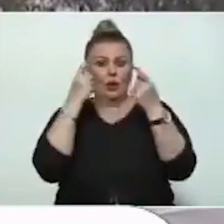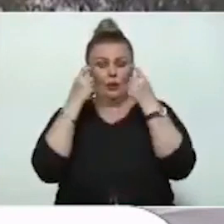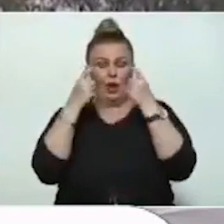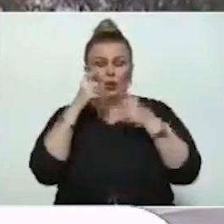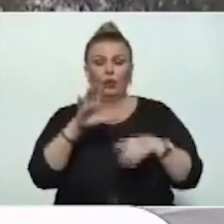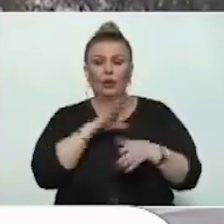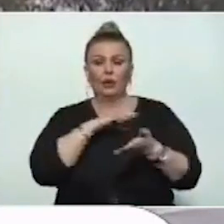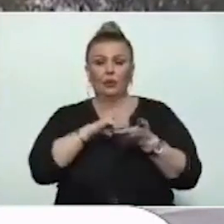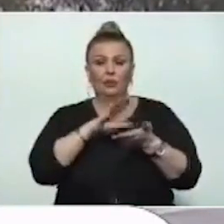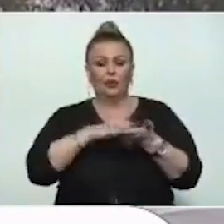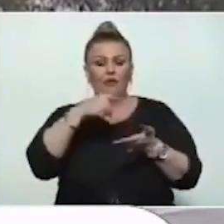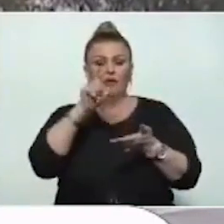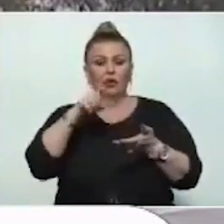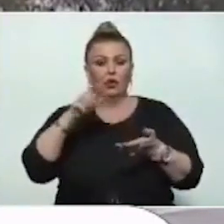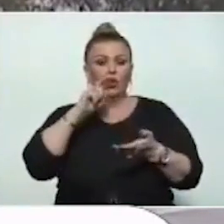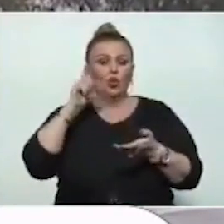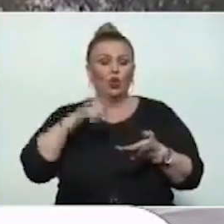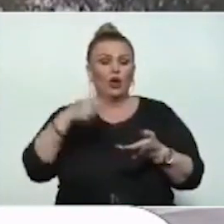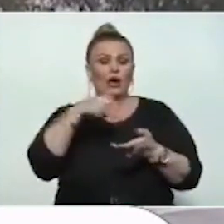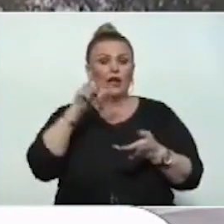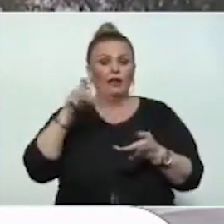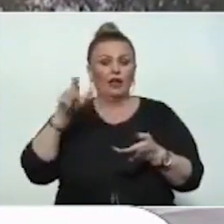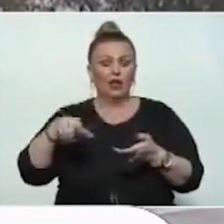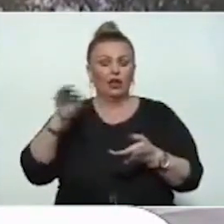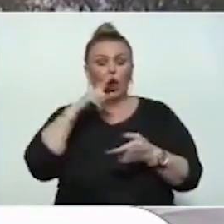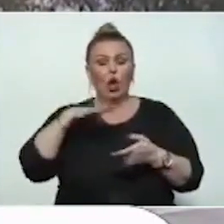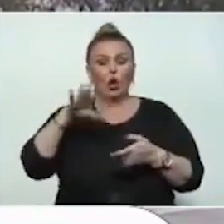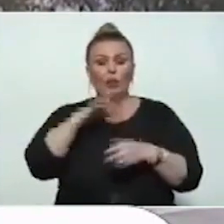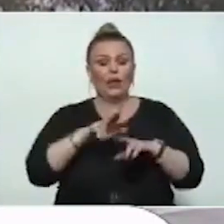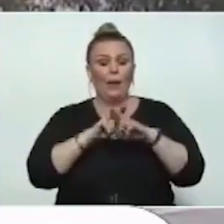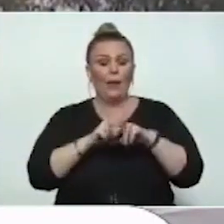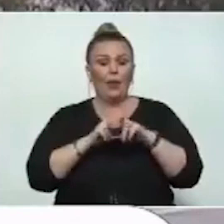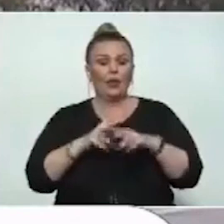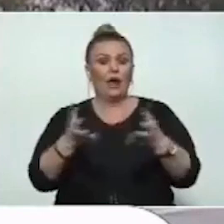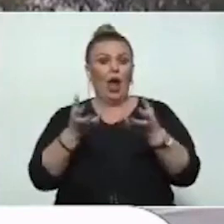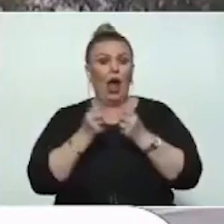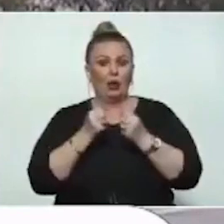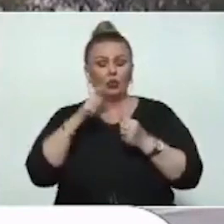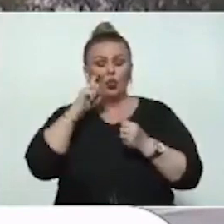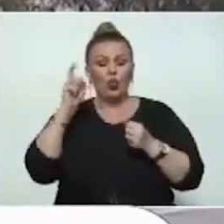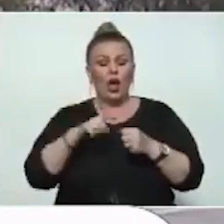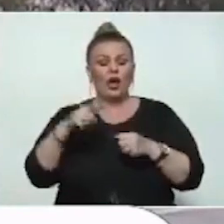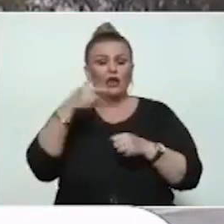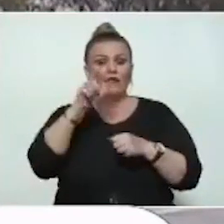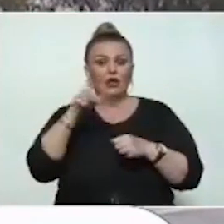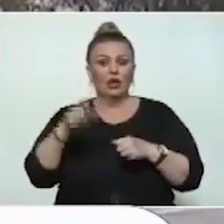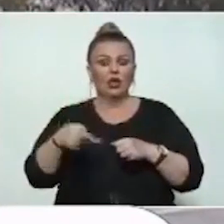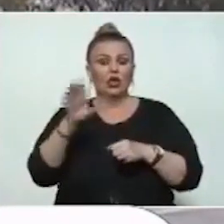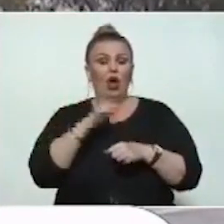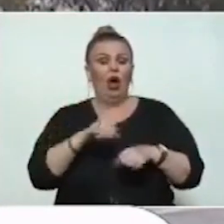ki, vətəndaşlar, Ukrayna vətəndaşları, Rusiya pasportu almış Ukrayna vətəndaşları avtomat